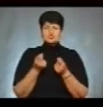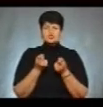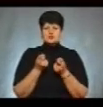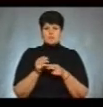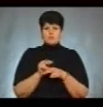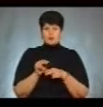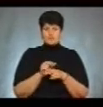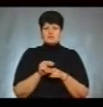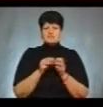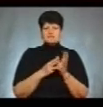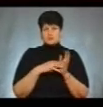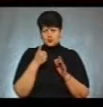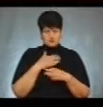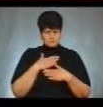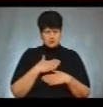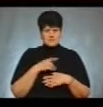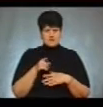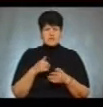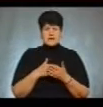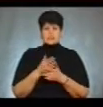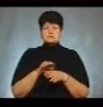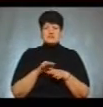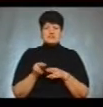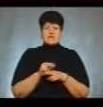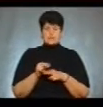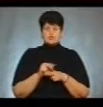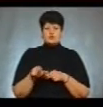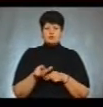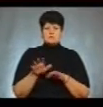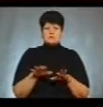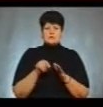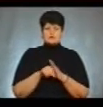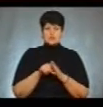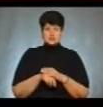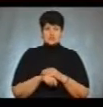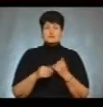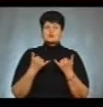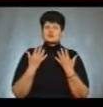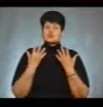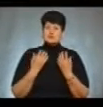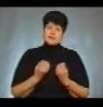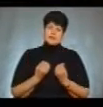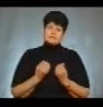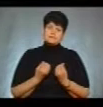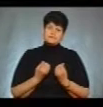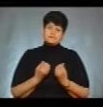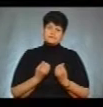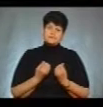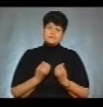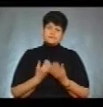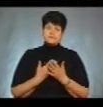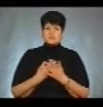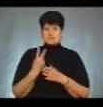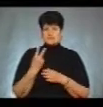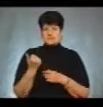році. Чи задовольняє вас якість проведених ремонтів доріг місцевого значення у 2018 році? На сьогоднішній день, буквально тижня